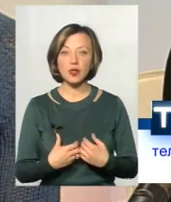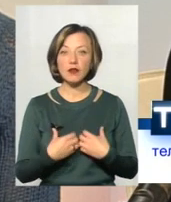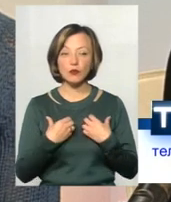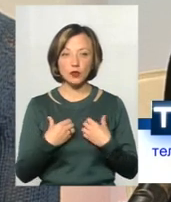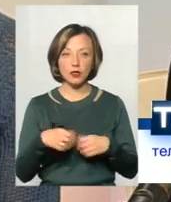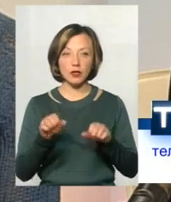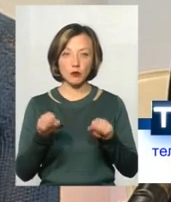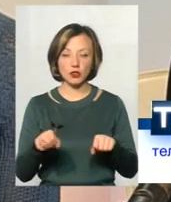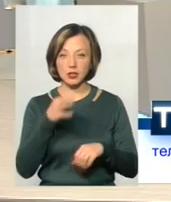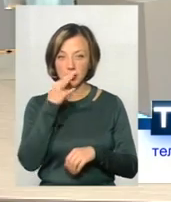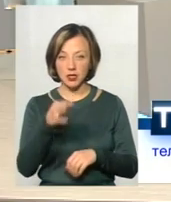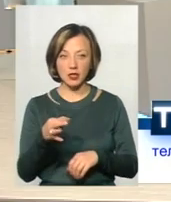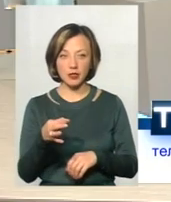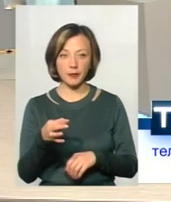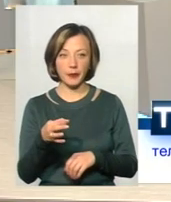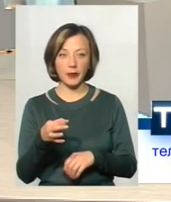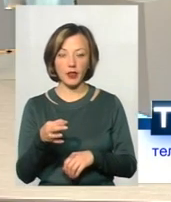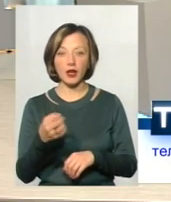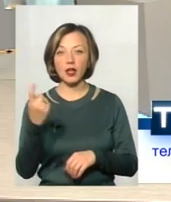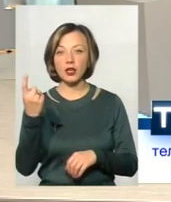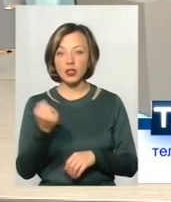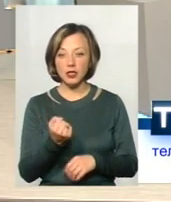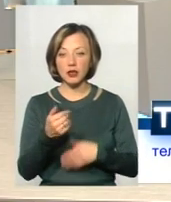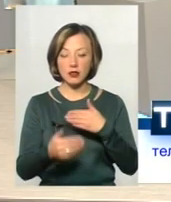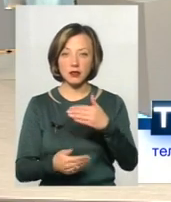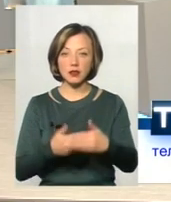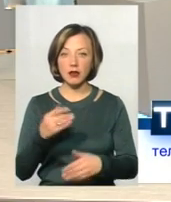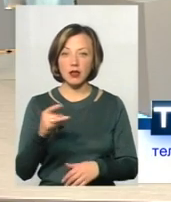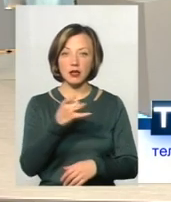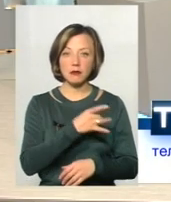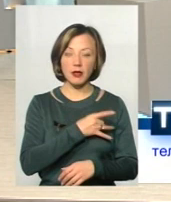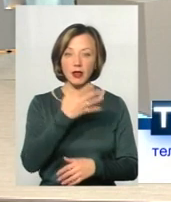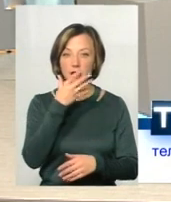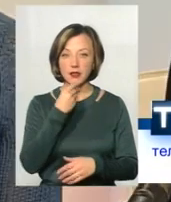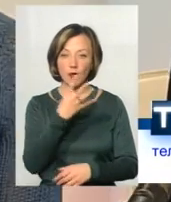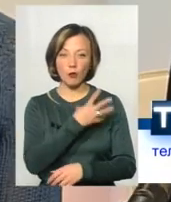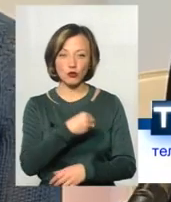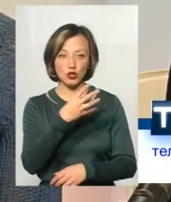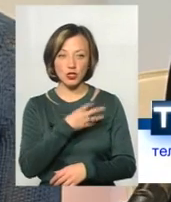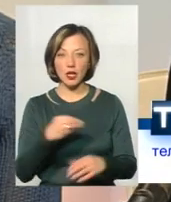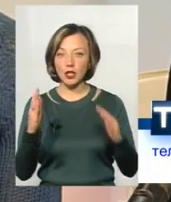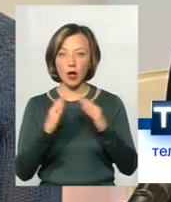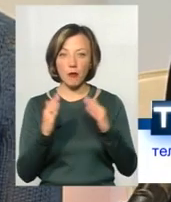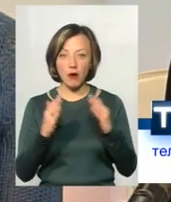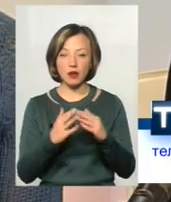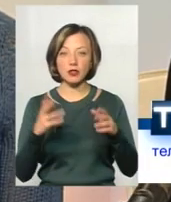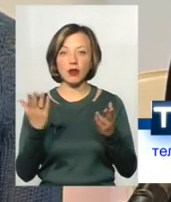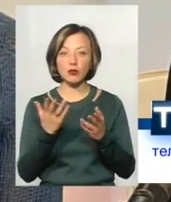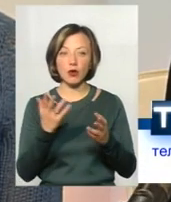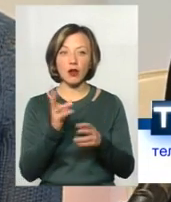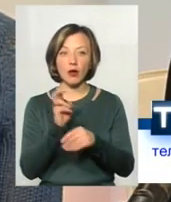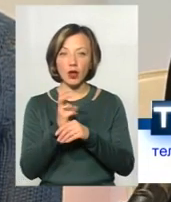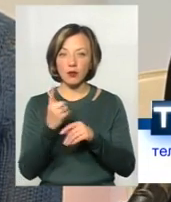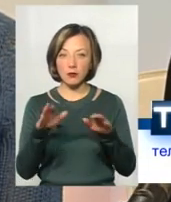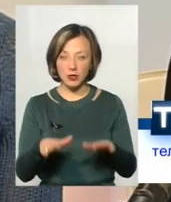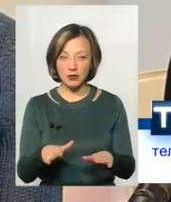так можно сказать, потому что неделю за неделей раз белая, красивая, пушистая, домашняя, которая ходит в одно место, то есть я